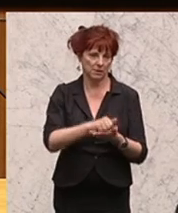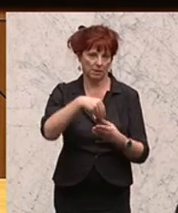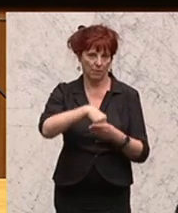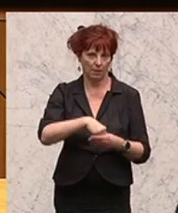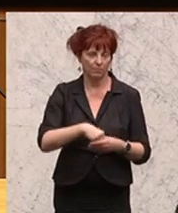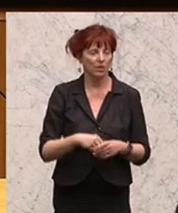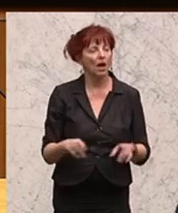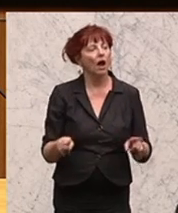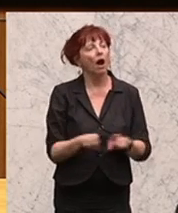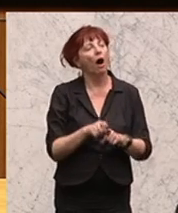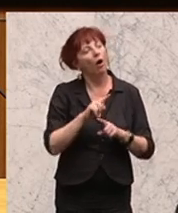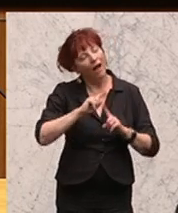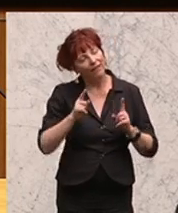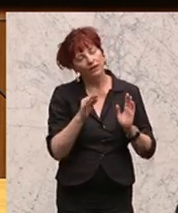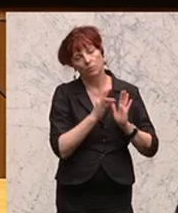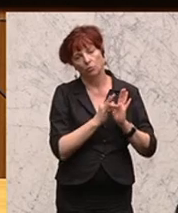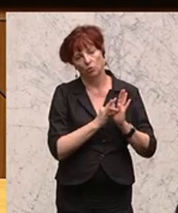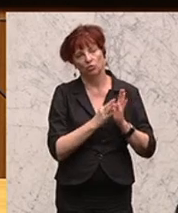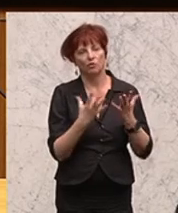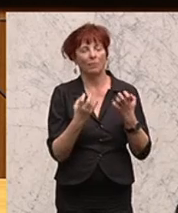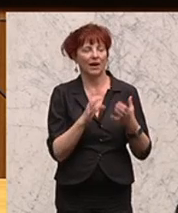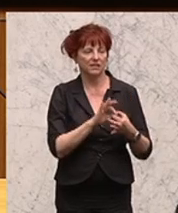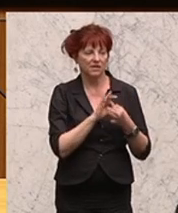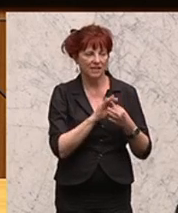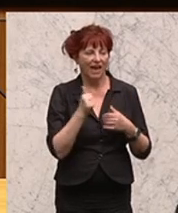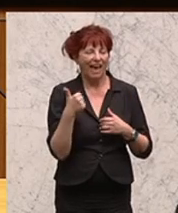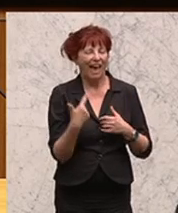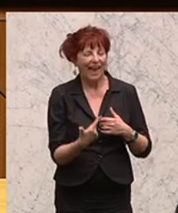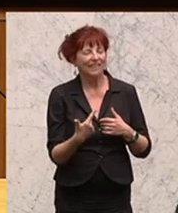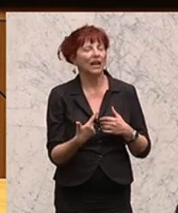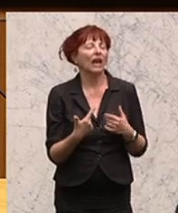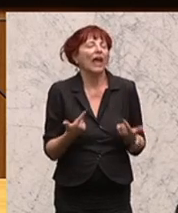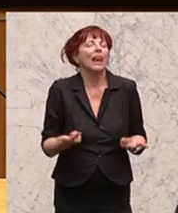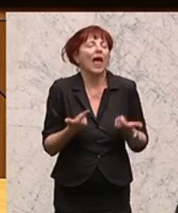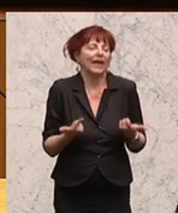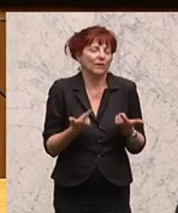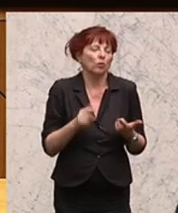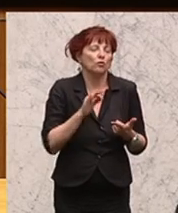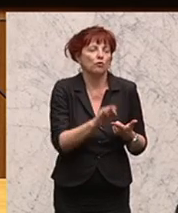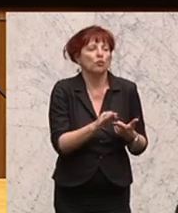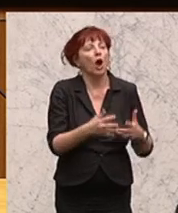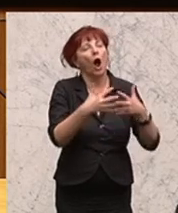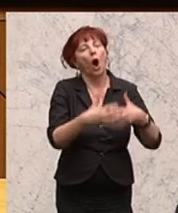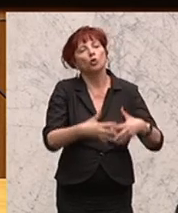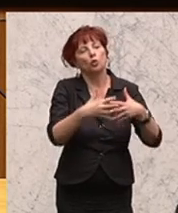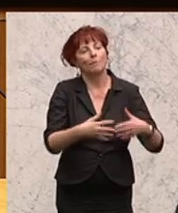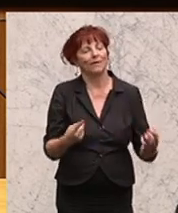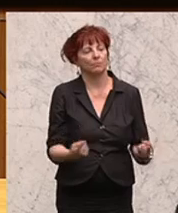weiterer Punkt, durchaus praxisorientiert, einige Erleichterungen für Automatenbetreiber. Somit steht der